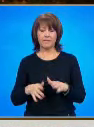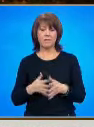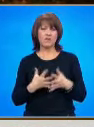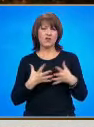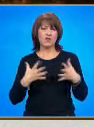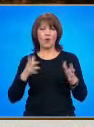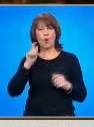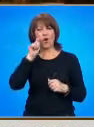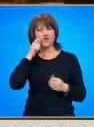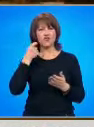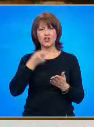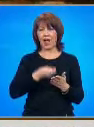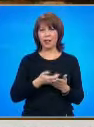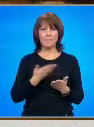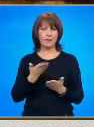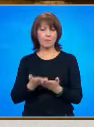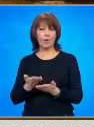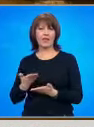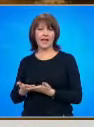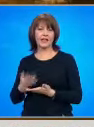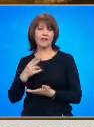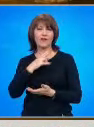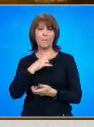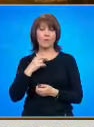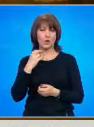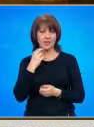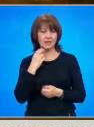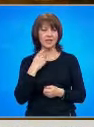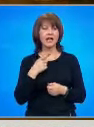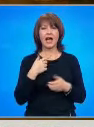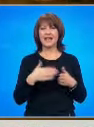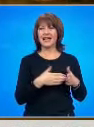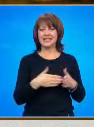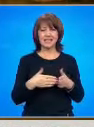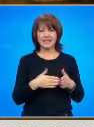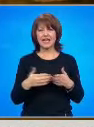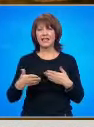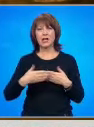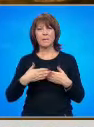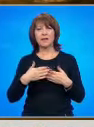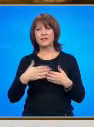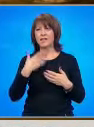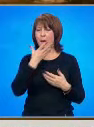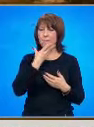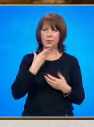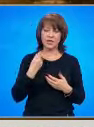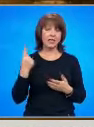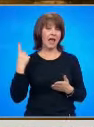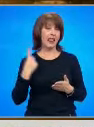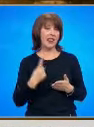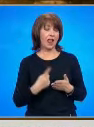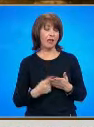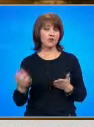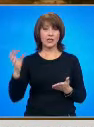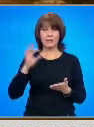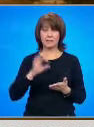множество жалби, подадени тук в полицията, както от съседи, така и от близки познати. Наложи се да